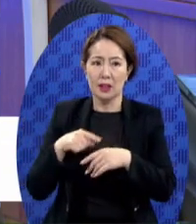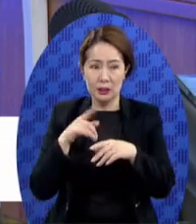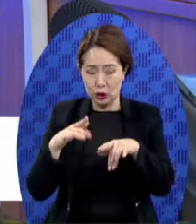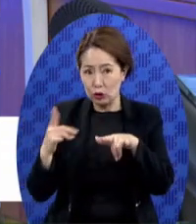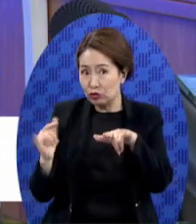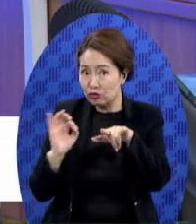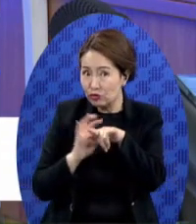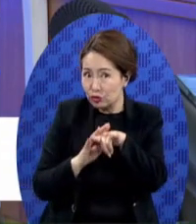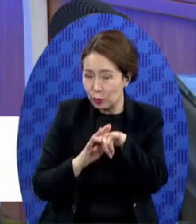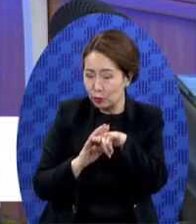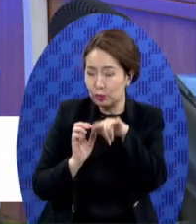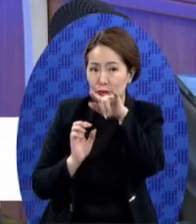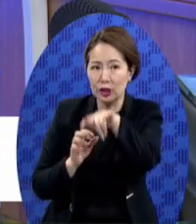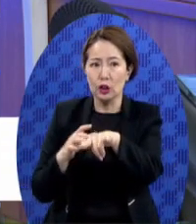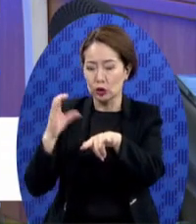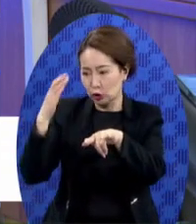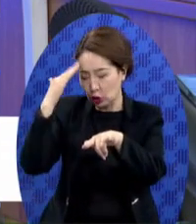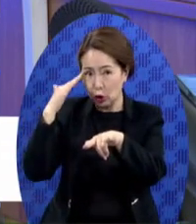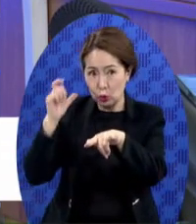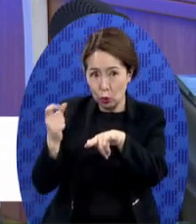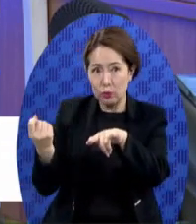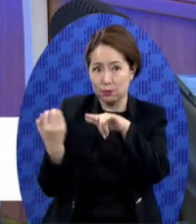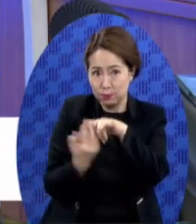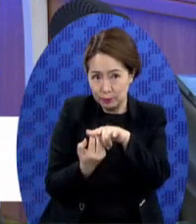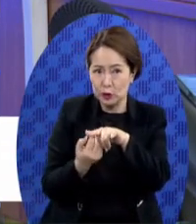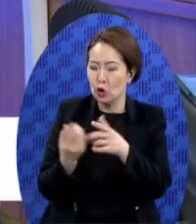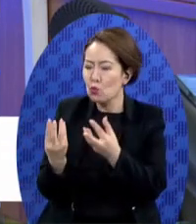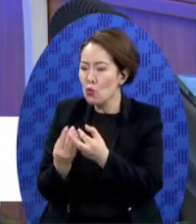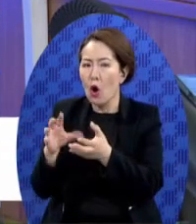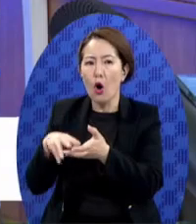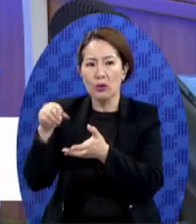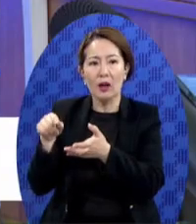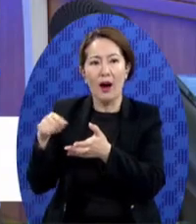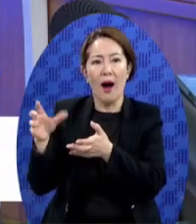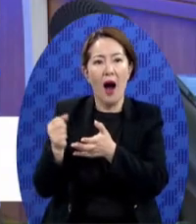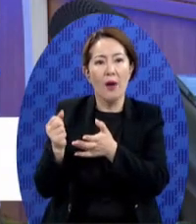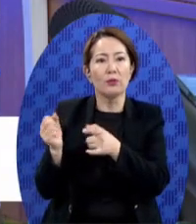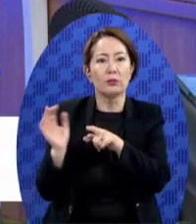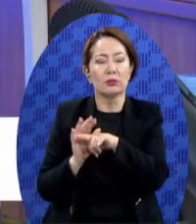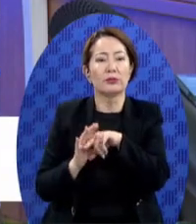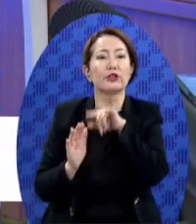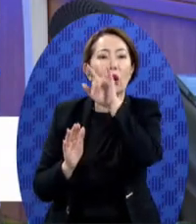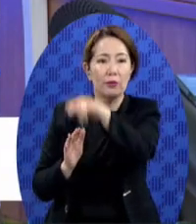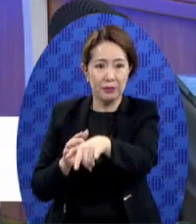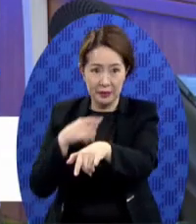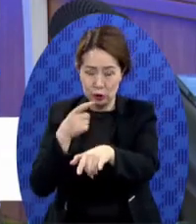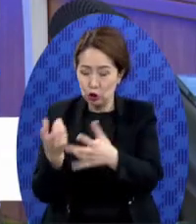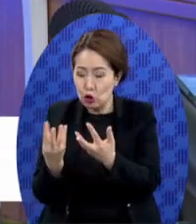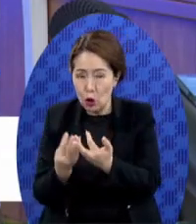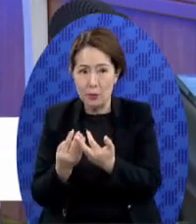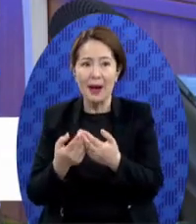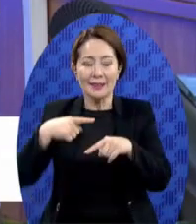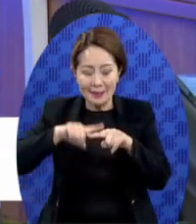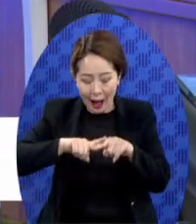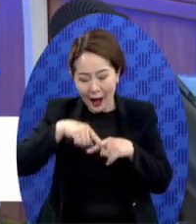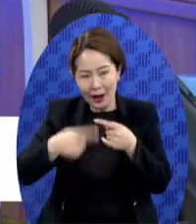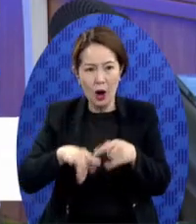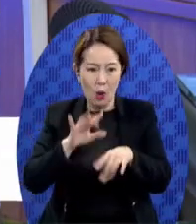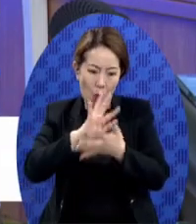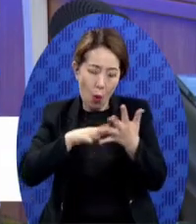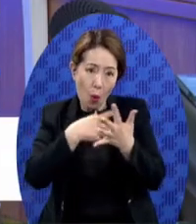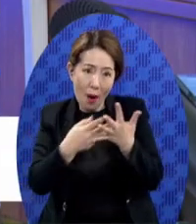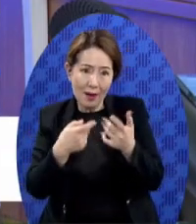тооны оюутан авч явах тийм мэдээлэл ирсэн байгаа. Цөөн тооны оюутан. За энэний дараа бид нэг хуваарьт нислэгүүдээр хийгэж Солонгос,